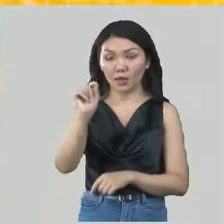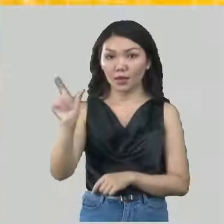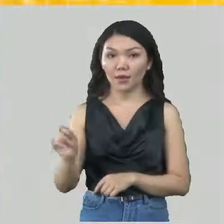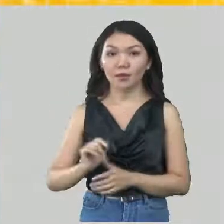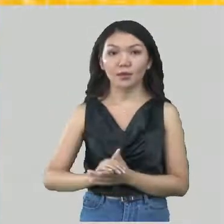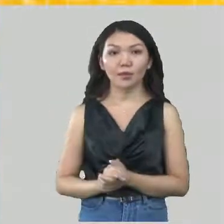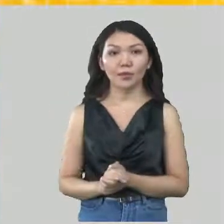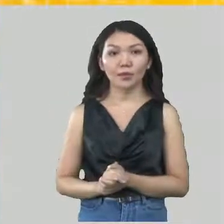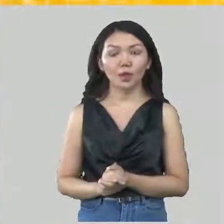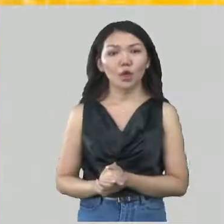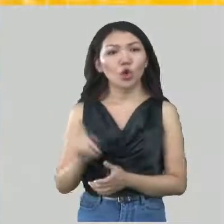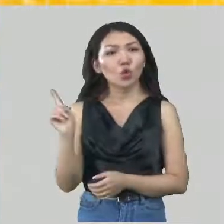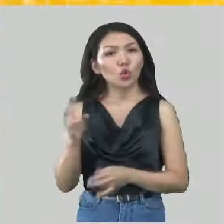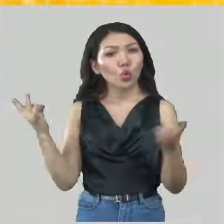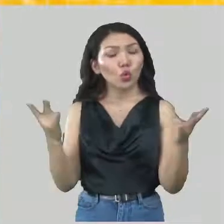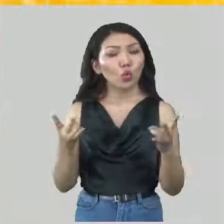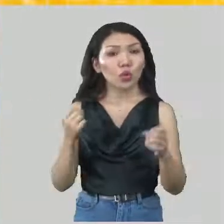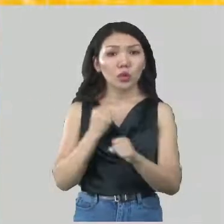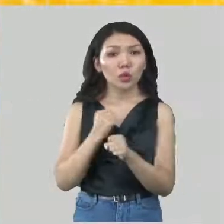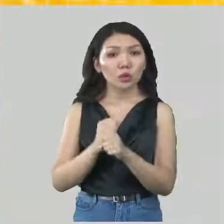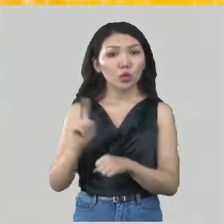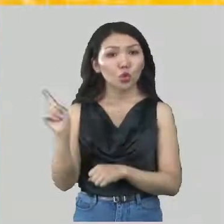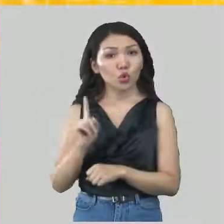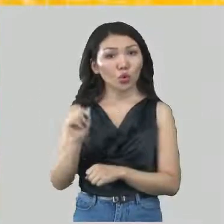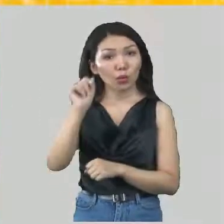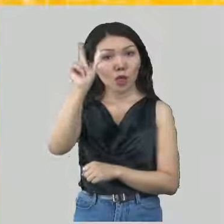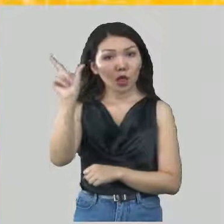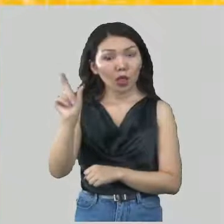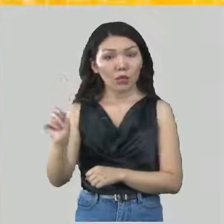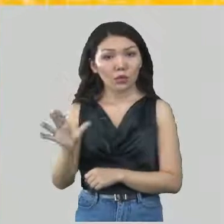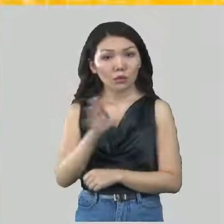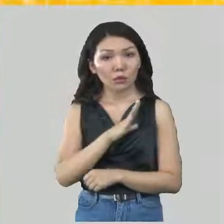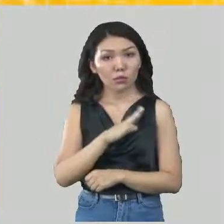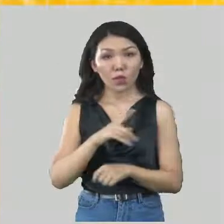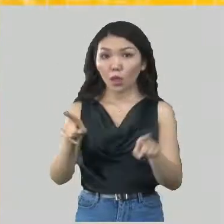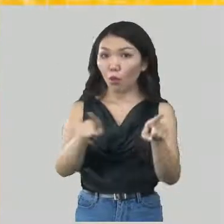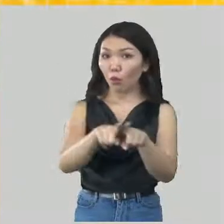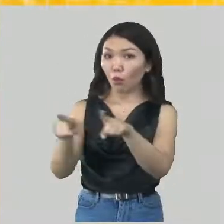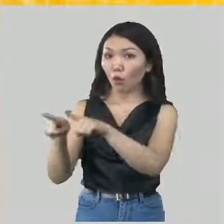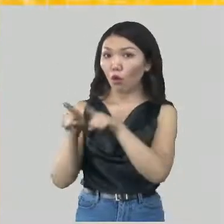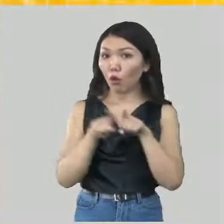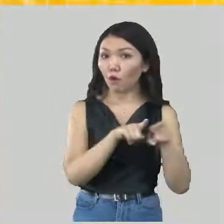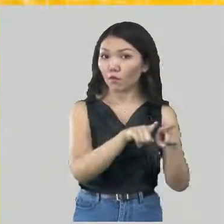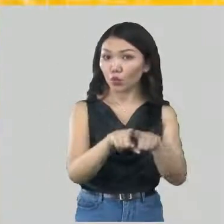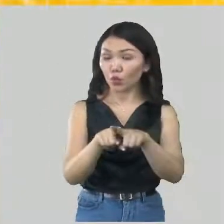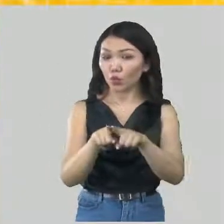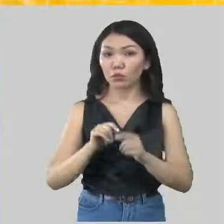Ребята, а что нужно сделать, чтобы листьев стало поровну?